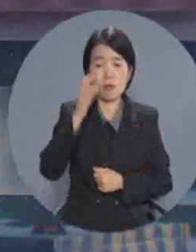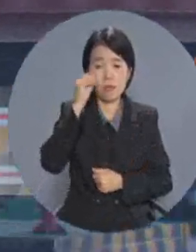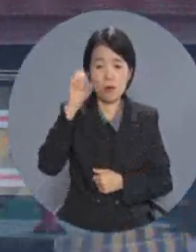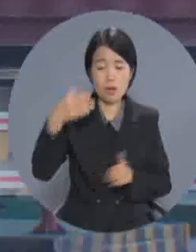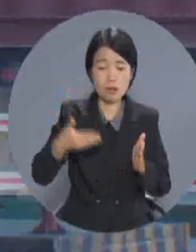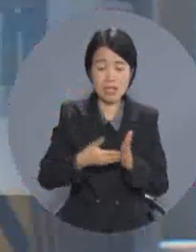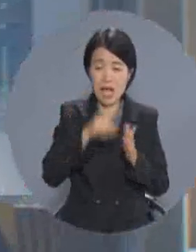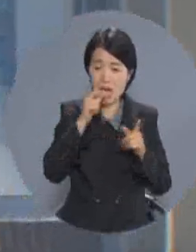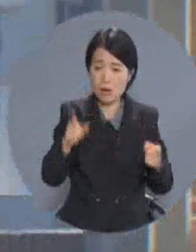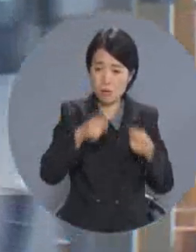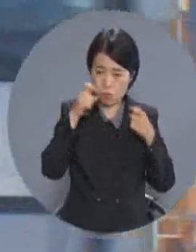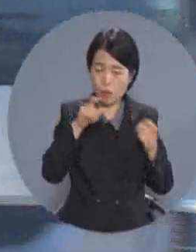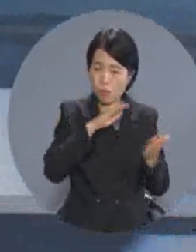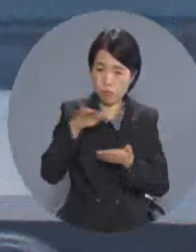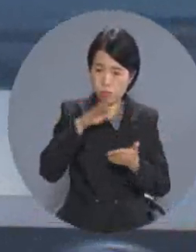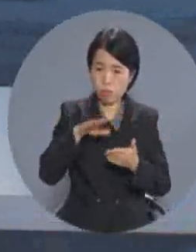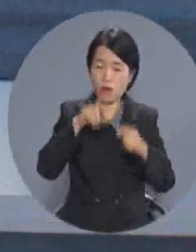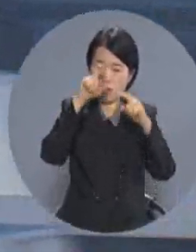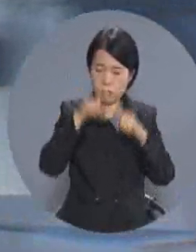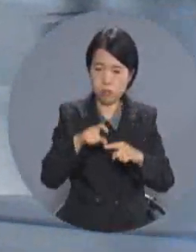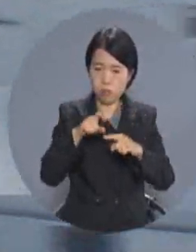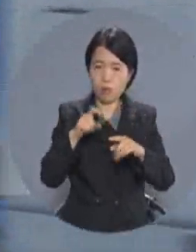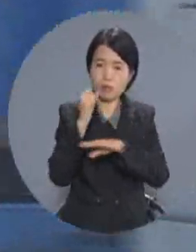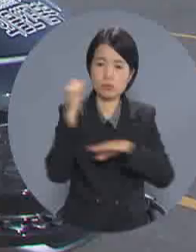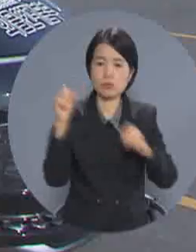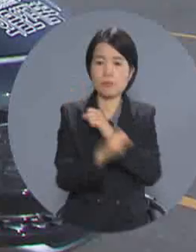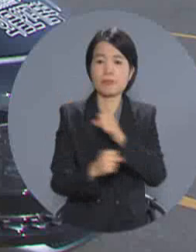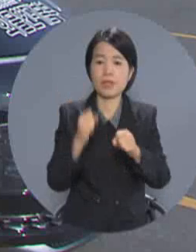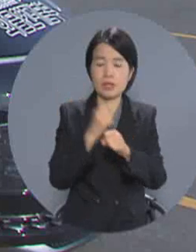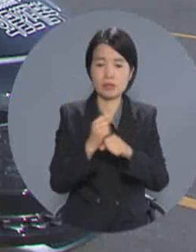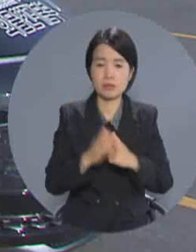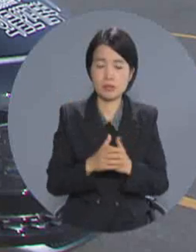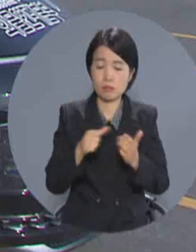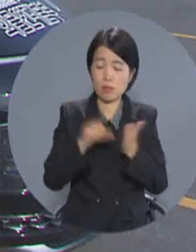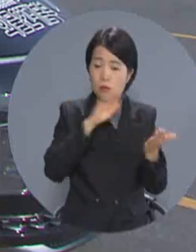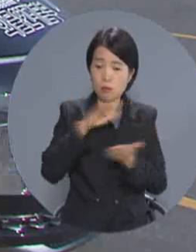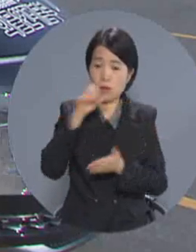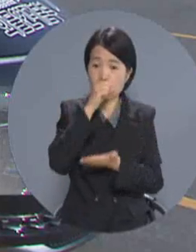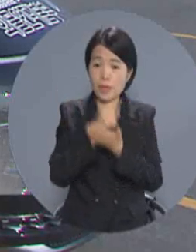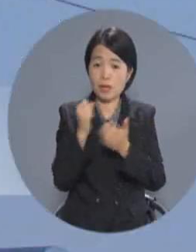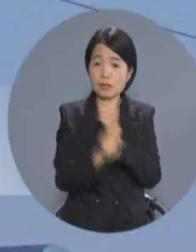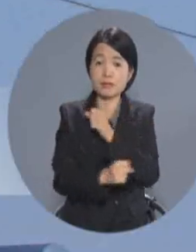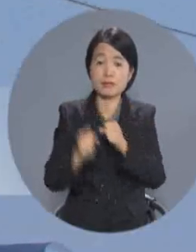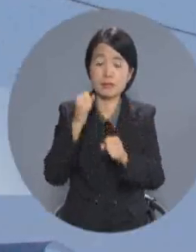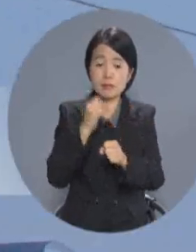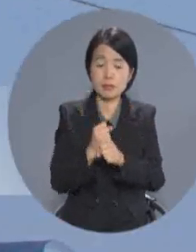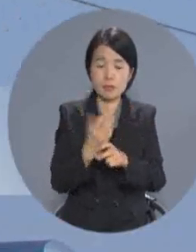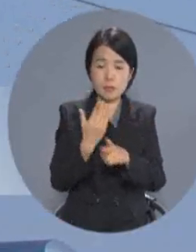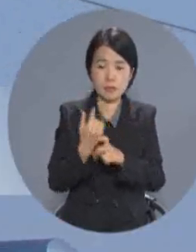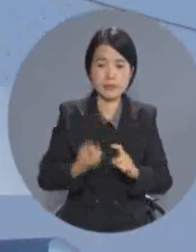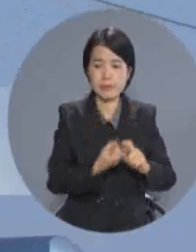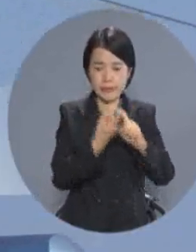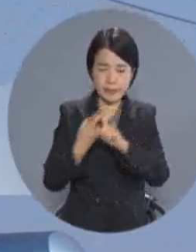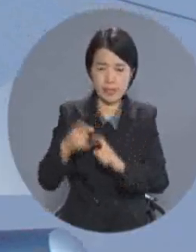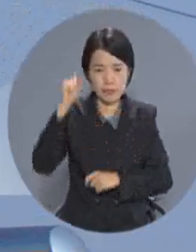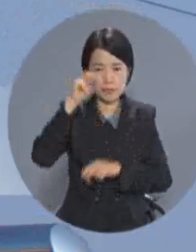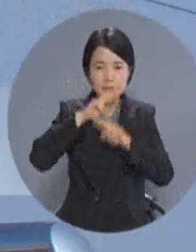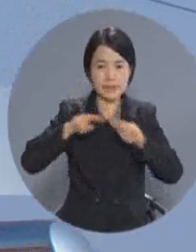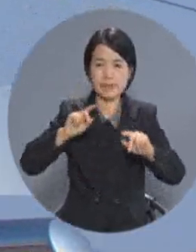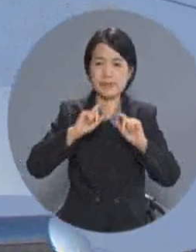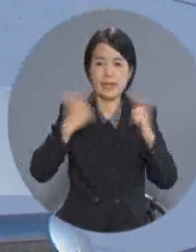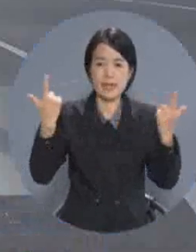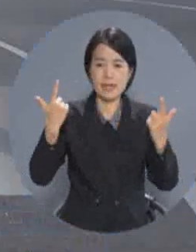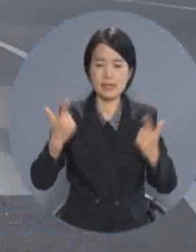컨테이너 반출입량은 평소 수준을 회복했습니다. 물류가 정상 궤도에 올랐지만 화물연대 측은 파업을 철회한